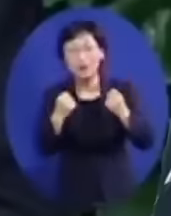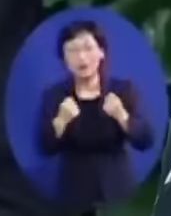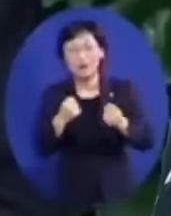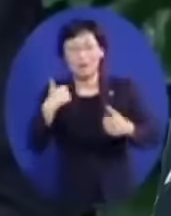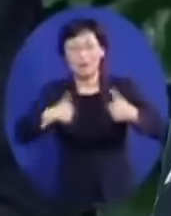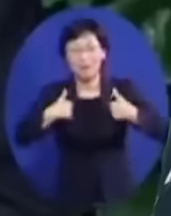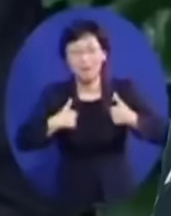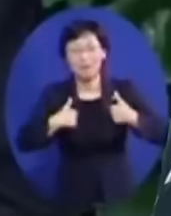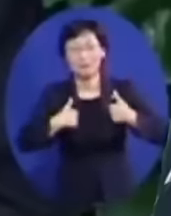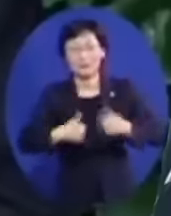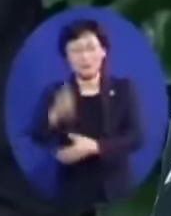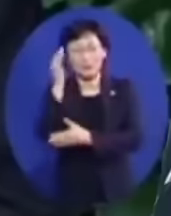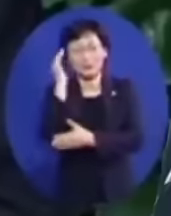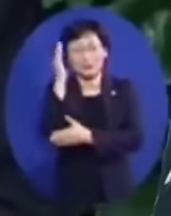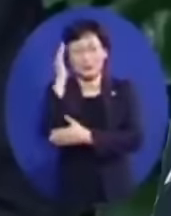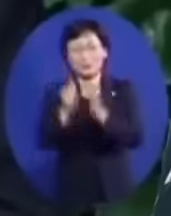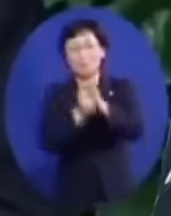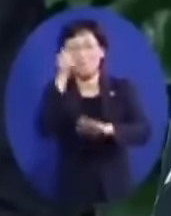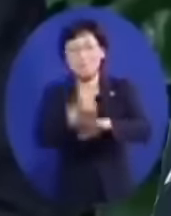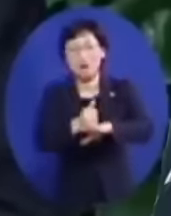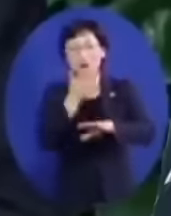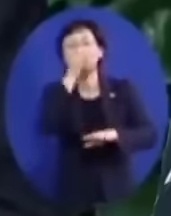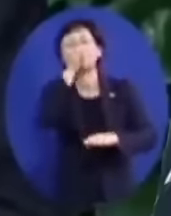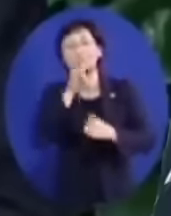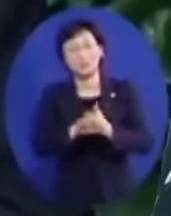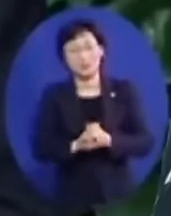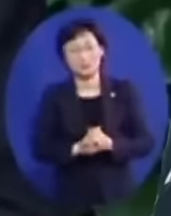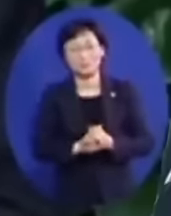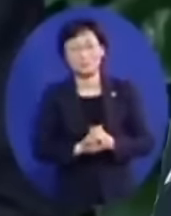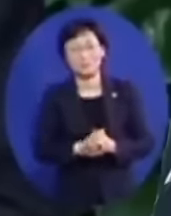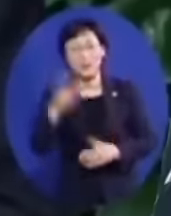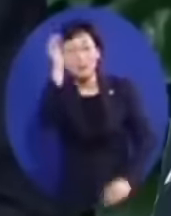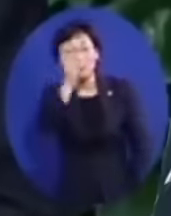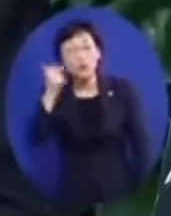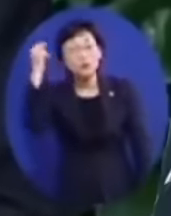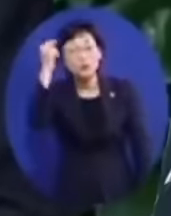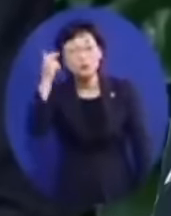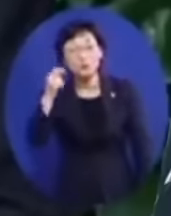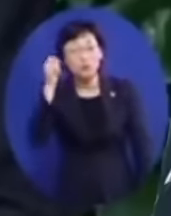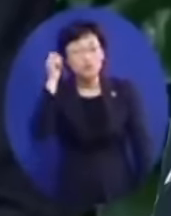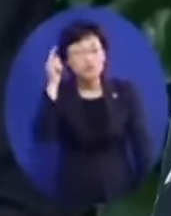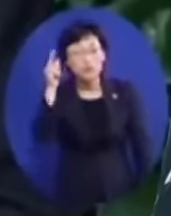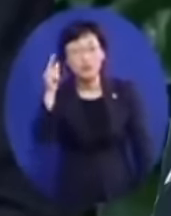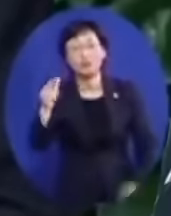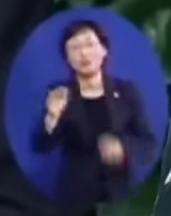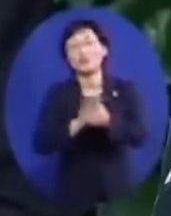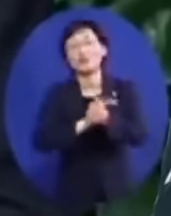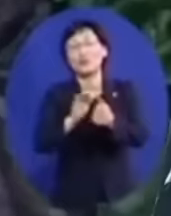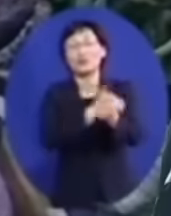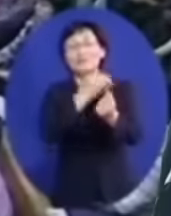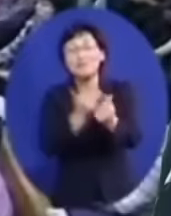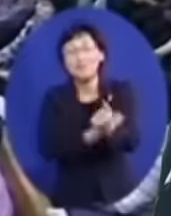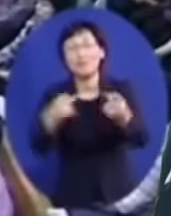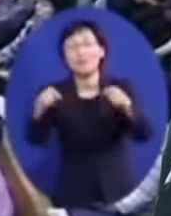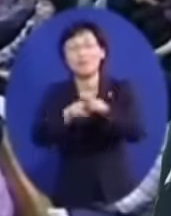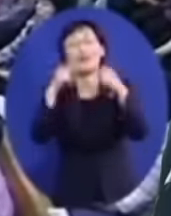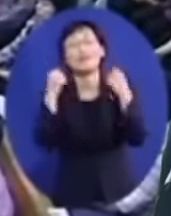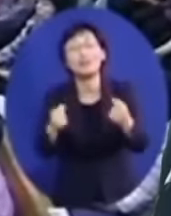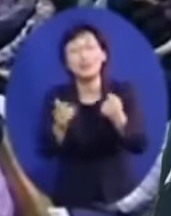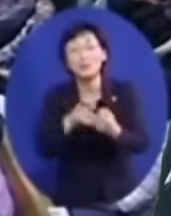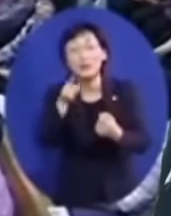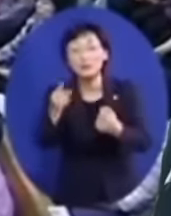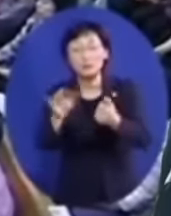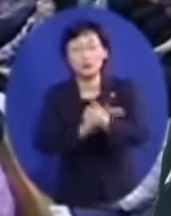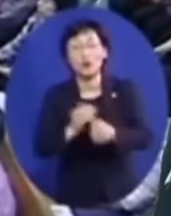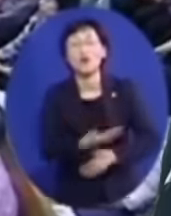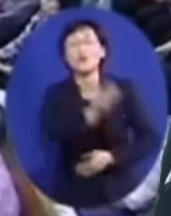생기고 집회를 성공적으로 마칠 수가 있었던 것입니다. 성령은 위대한 위로의 능력으로 우리와 같이 계심으로 그 위로를